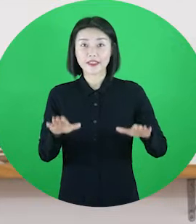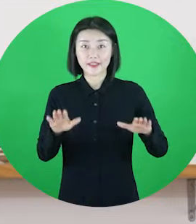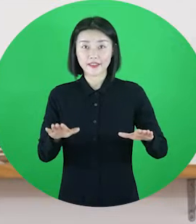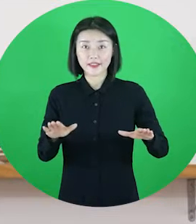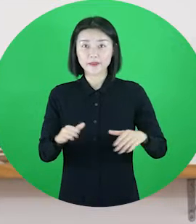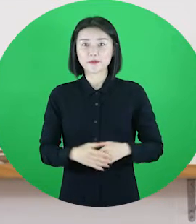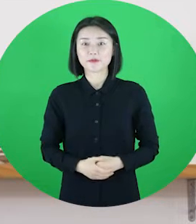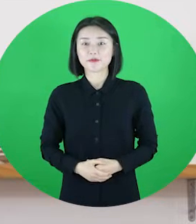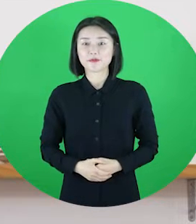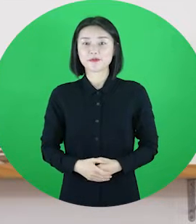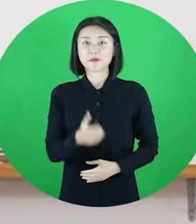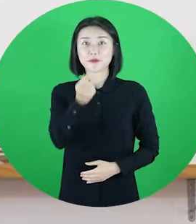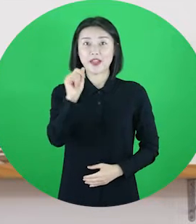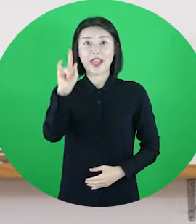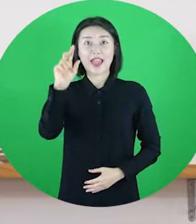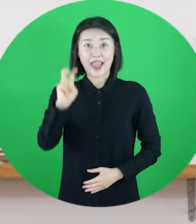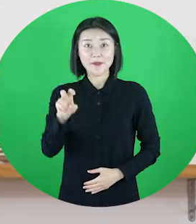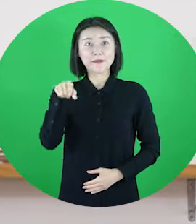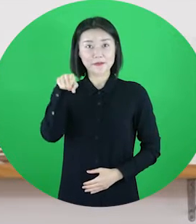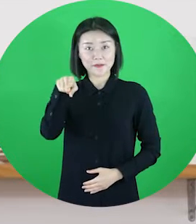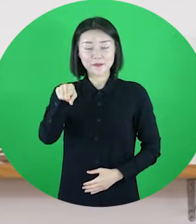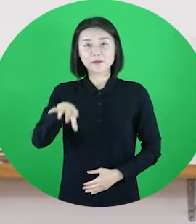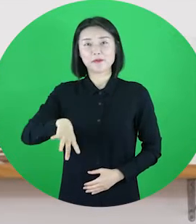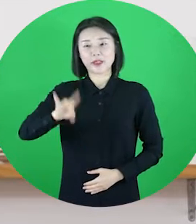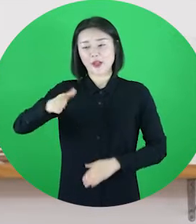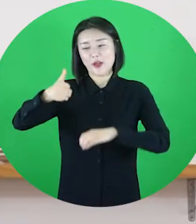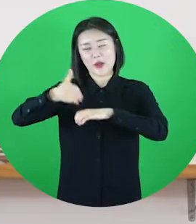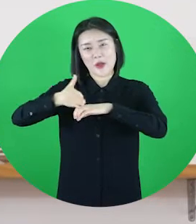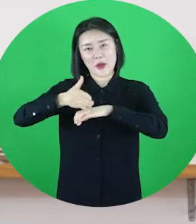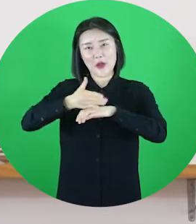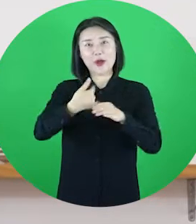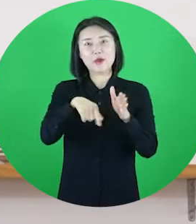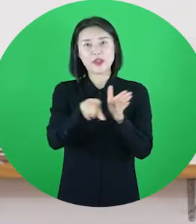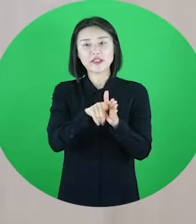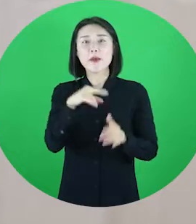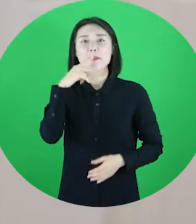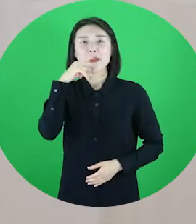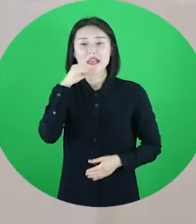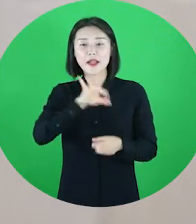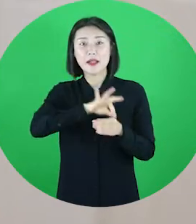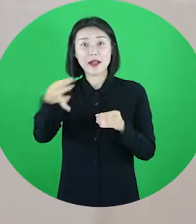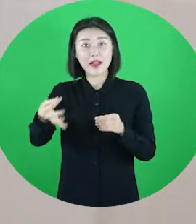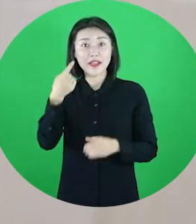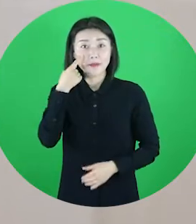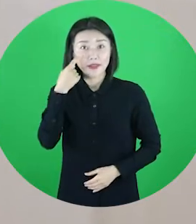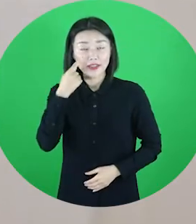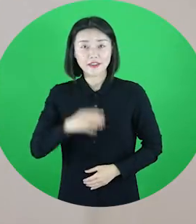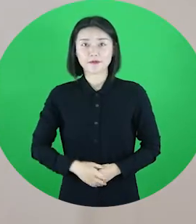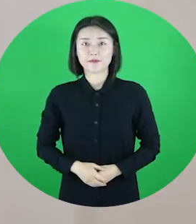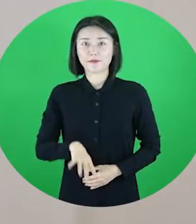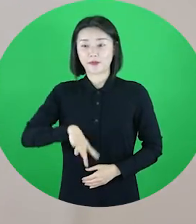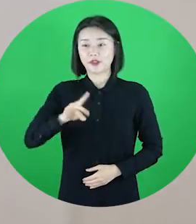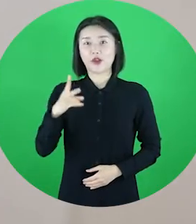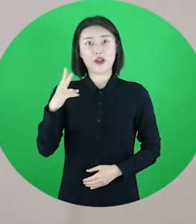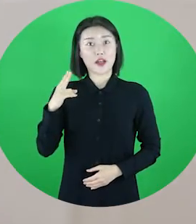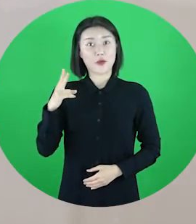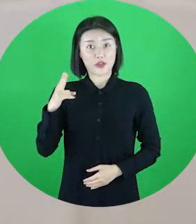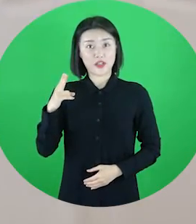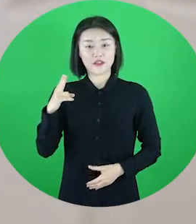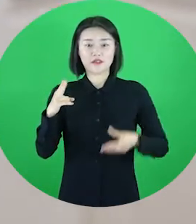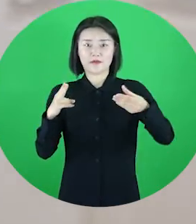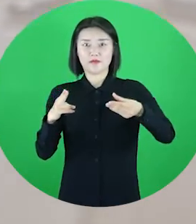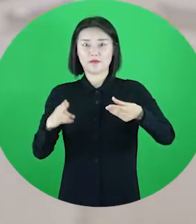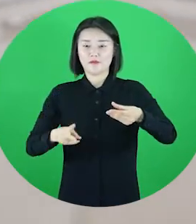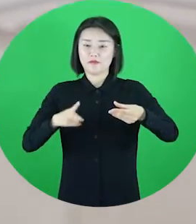자, 그러면 여기에 있는 이 햄도 바로 썰 수 있도록 포장을 한번 벗겨보도록 하겠습니다. 이 가위를